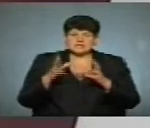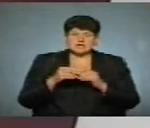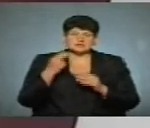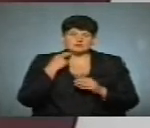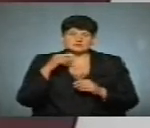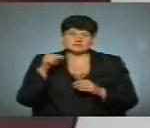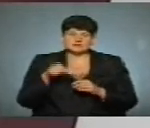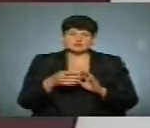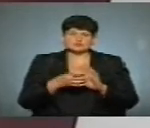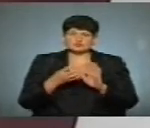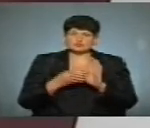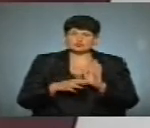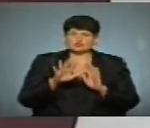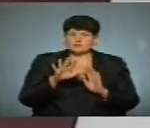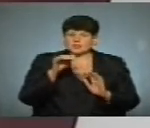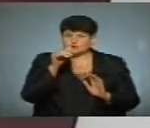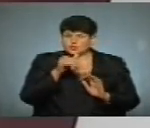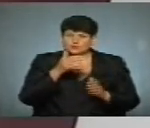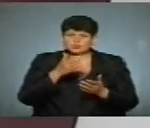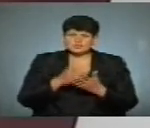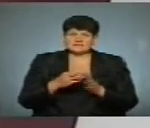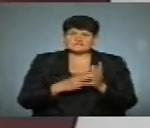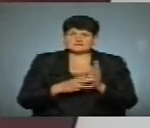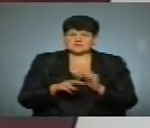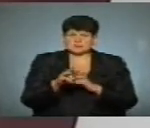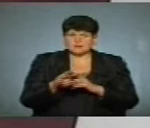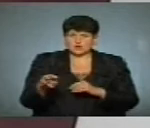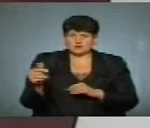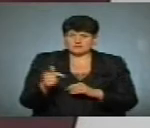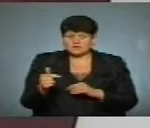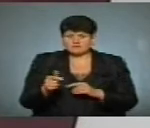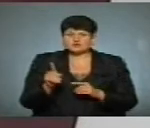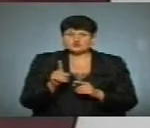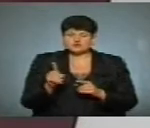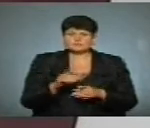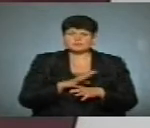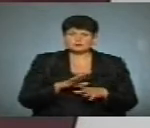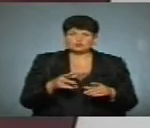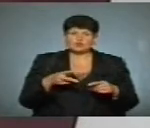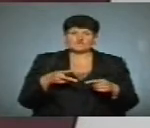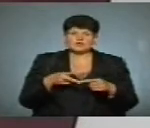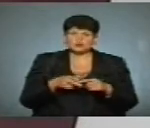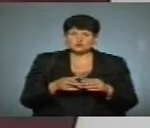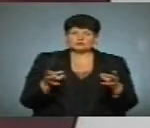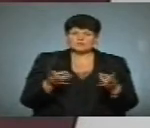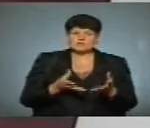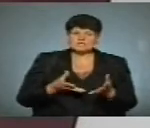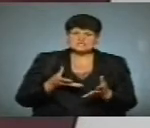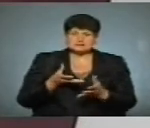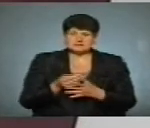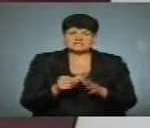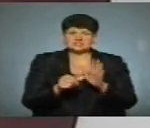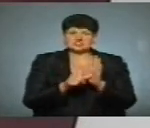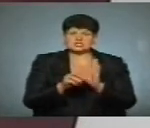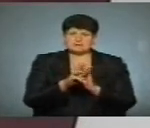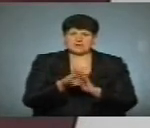з 1995 року становить 80 мільйонів гривень. Щоб запобігти відключенню, необхідно заплатити майже